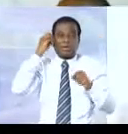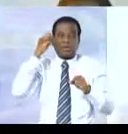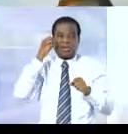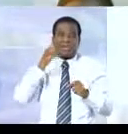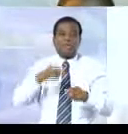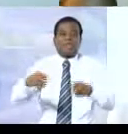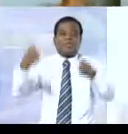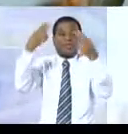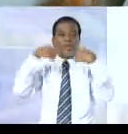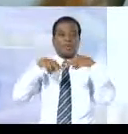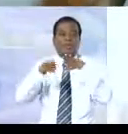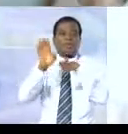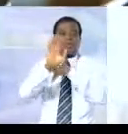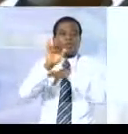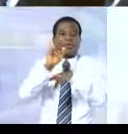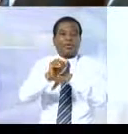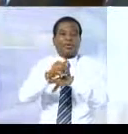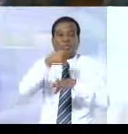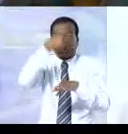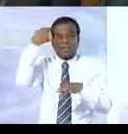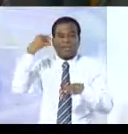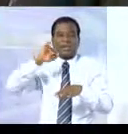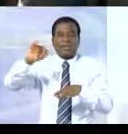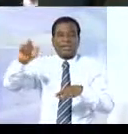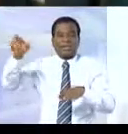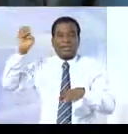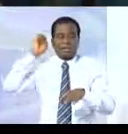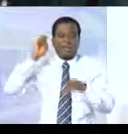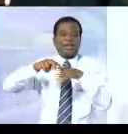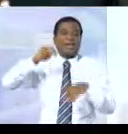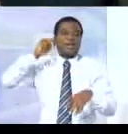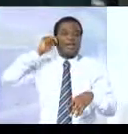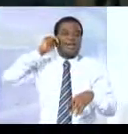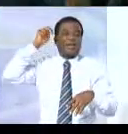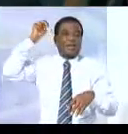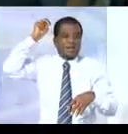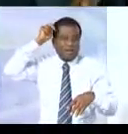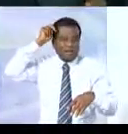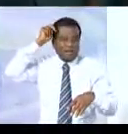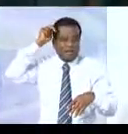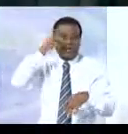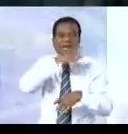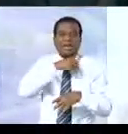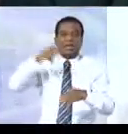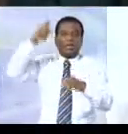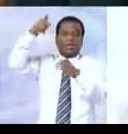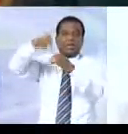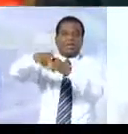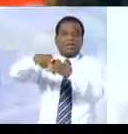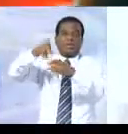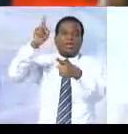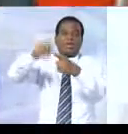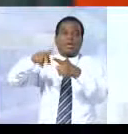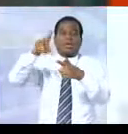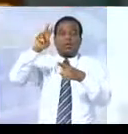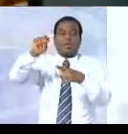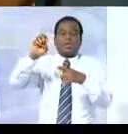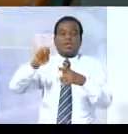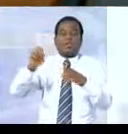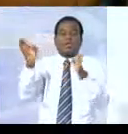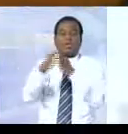a participé aux côtés de ses pairs du Conseil de l'Entente à la première session ordinaire de la conférence des chefs